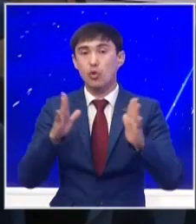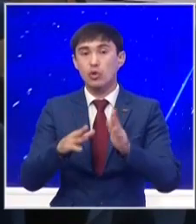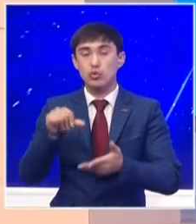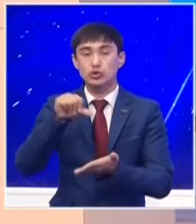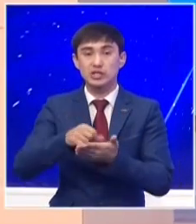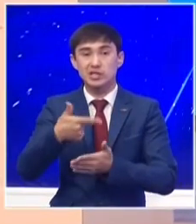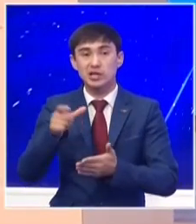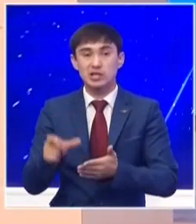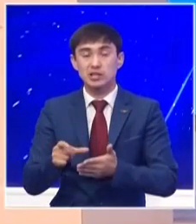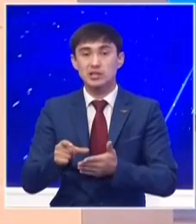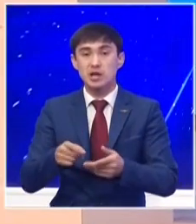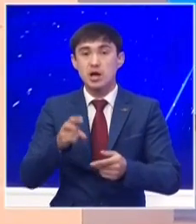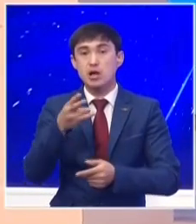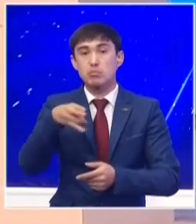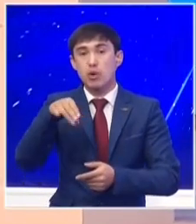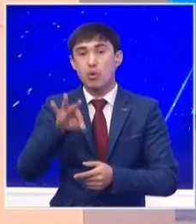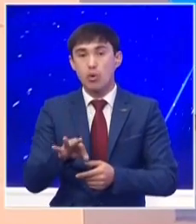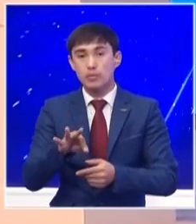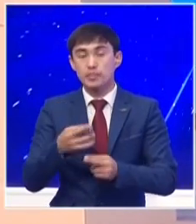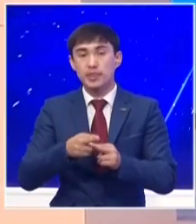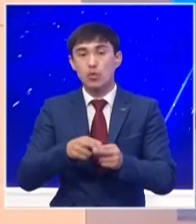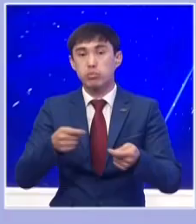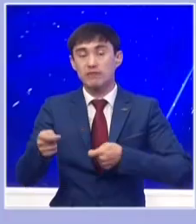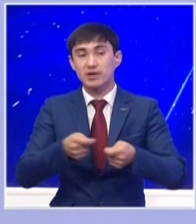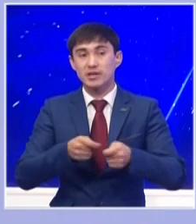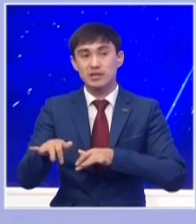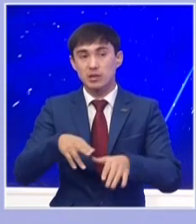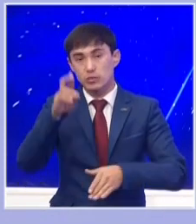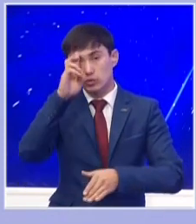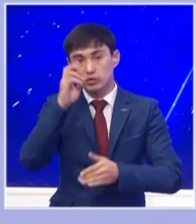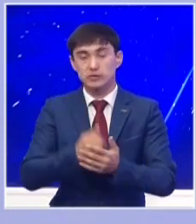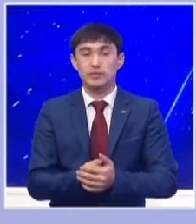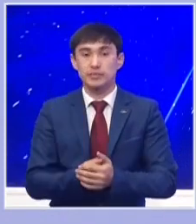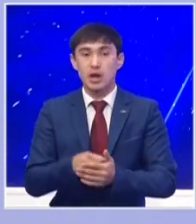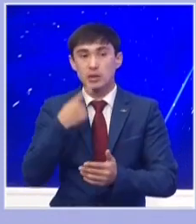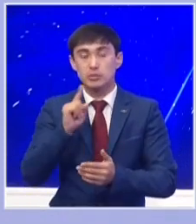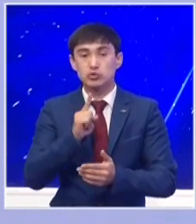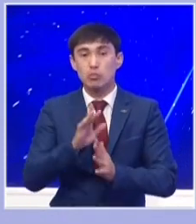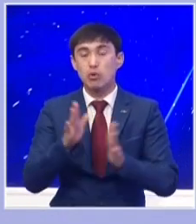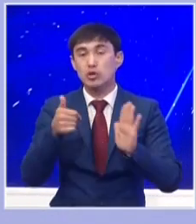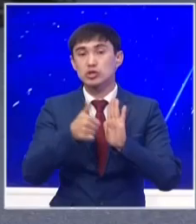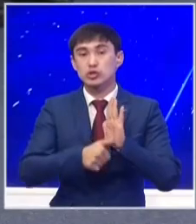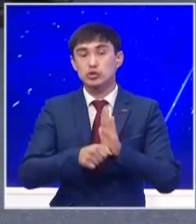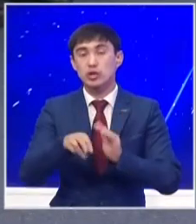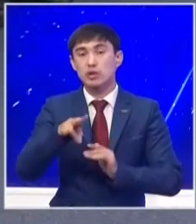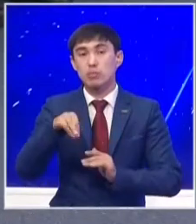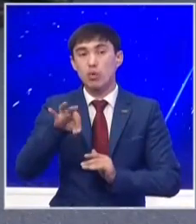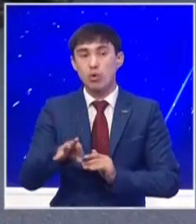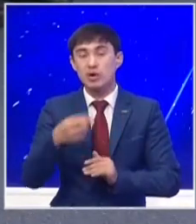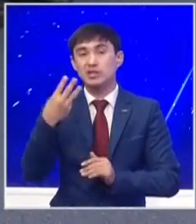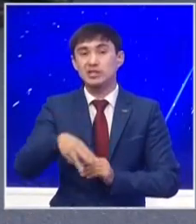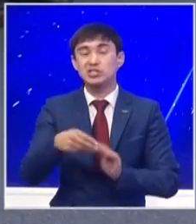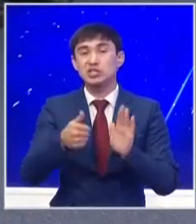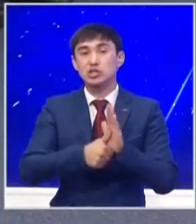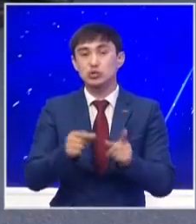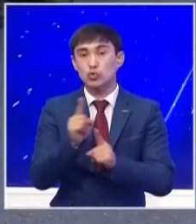участие граждан и неправительственных организаций в управлении делами государства. Отметим, что более 600 НПО и